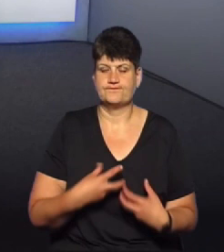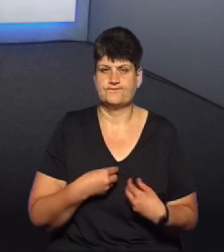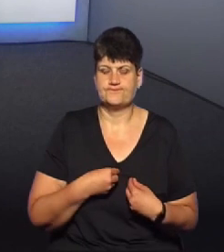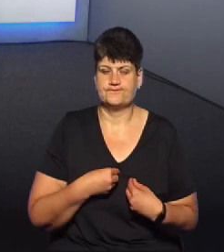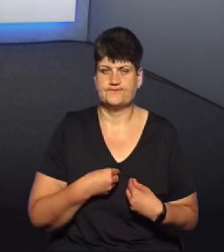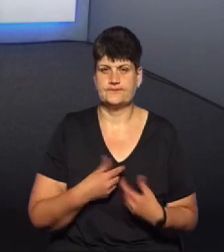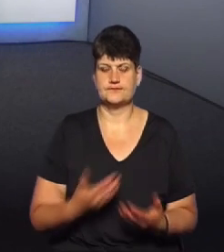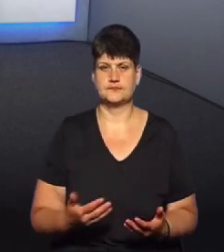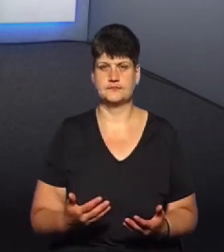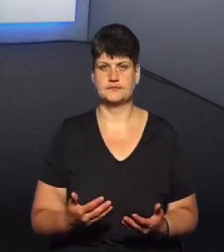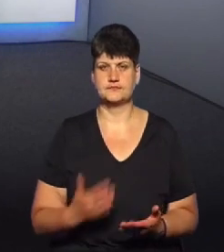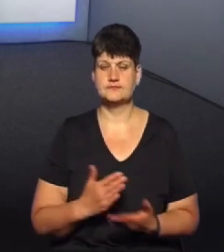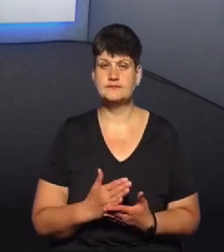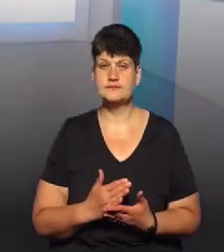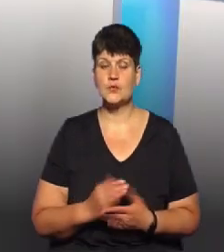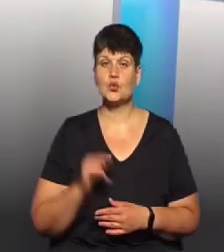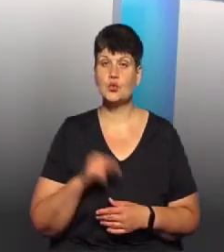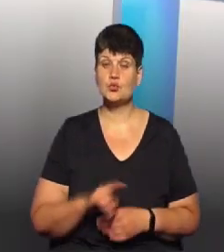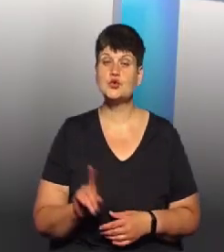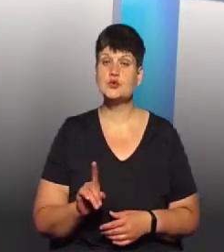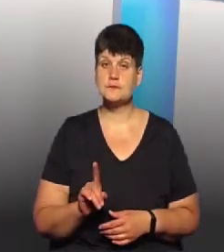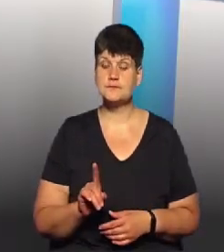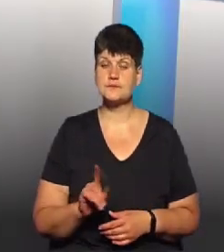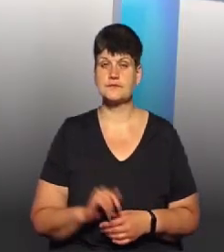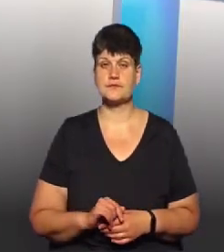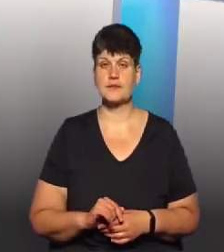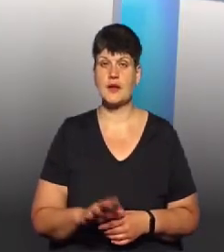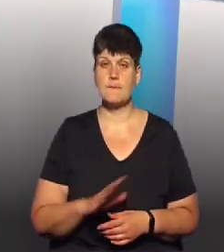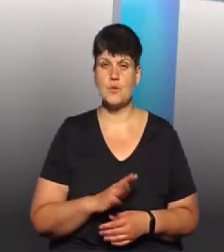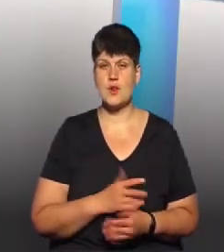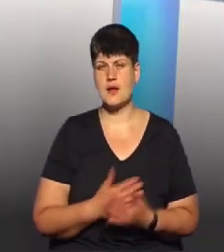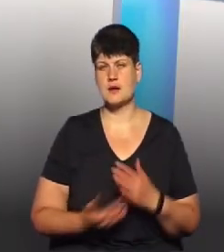аспекті. Тому що було